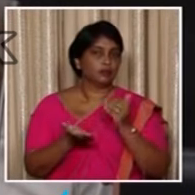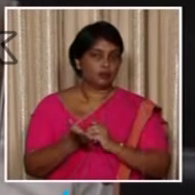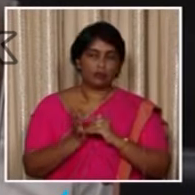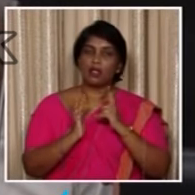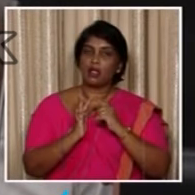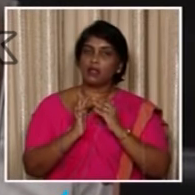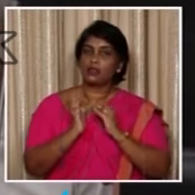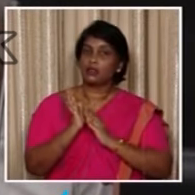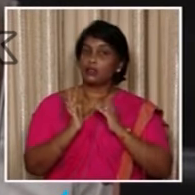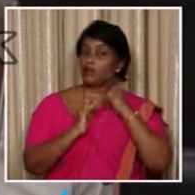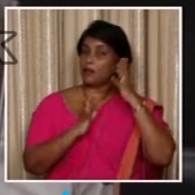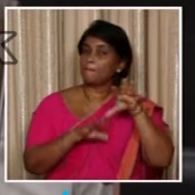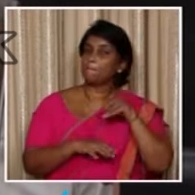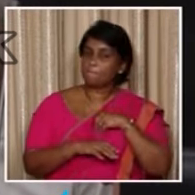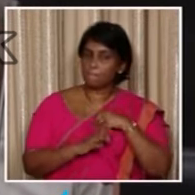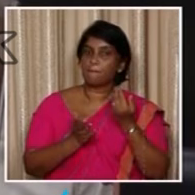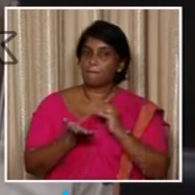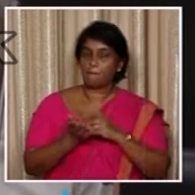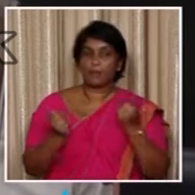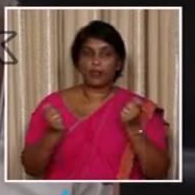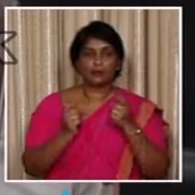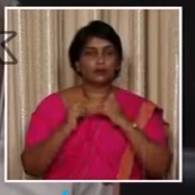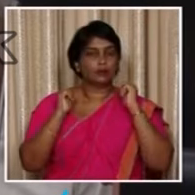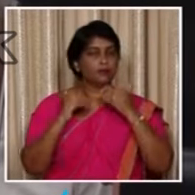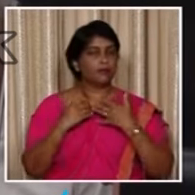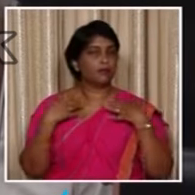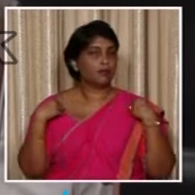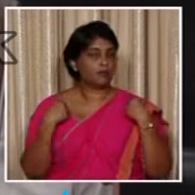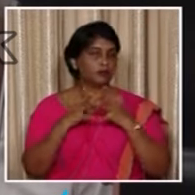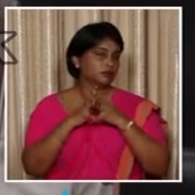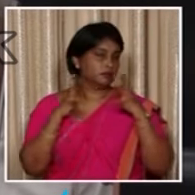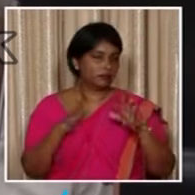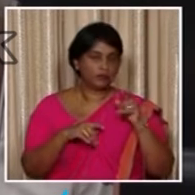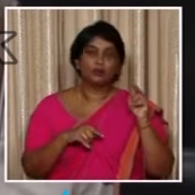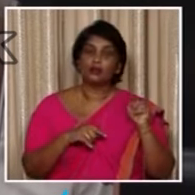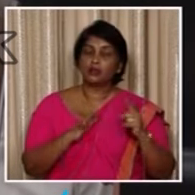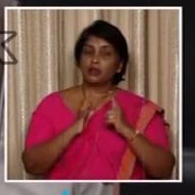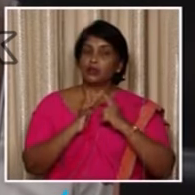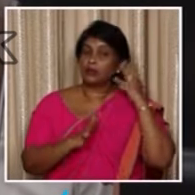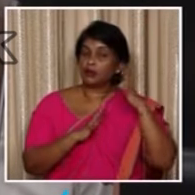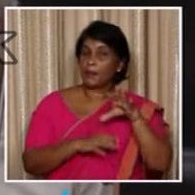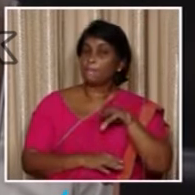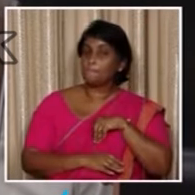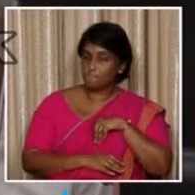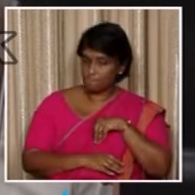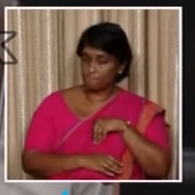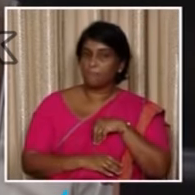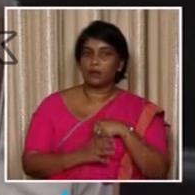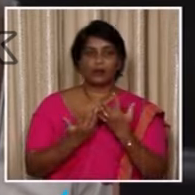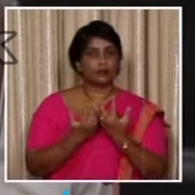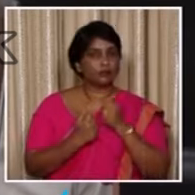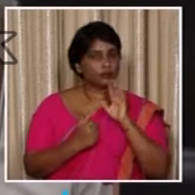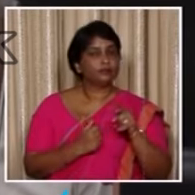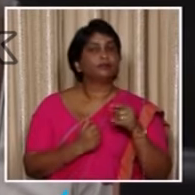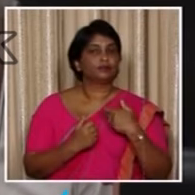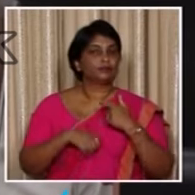ජාත්‍යන්තර පිළිගන්නවා. නැවතත් අපේ වෙළඳපොළ වඩාත් පහසුවෙන් පුළුල් කරගන්නටත් ජාත්‍යන්තර පිළිගැනීමක් ලබා